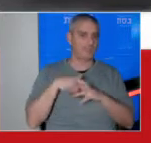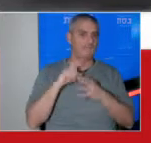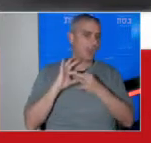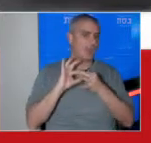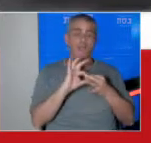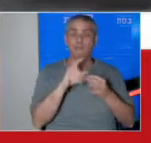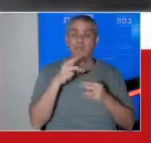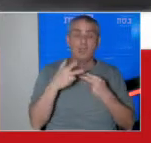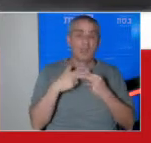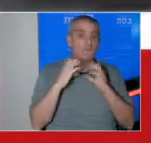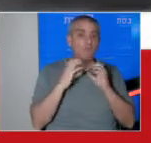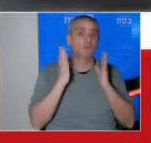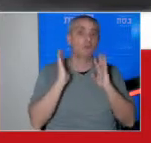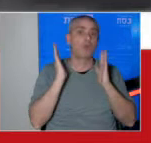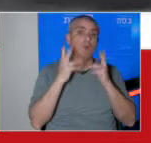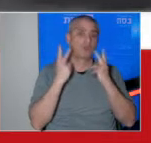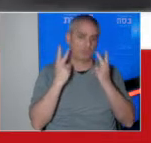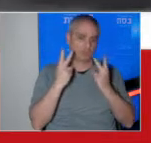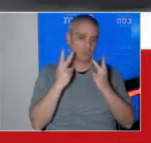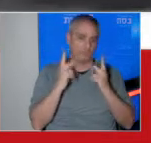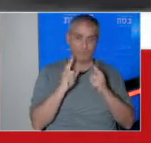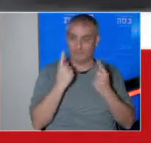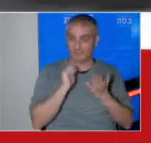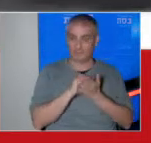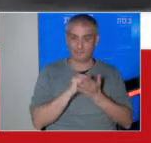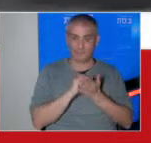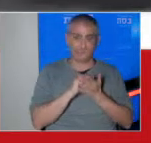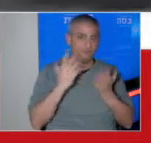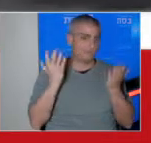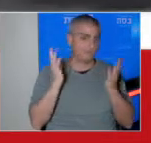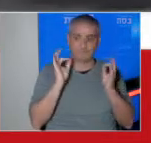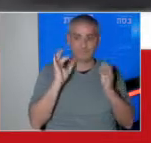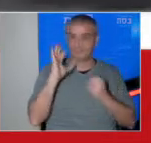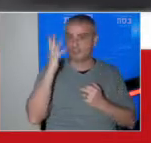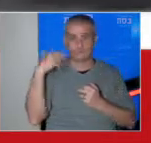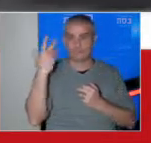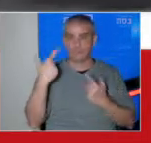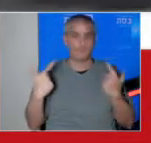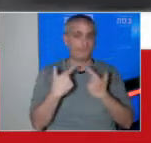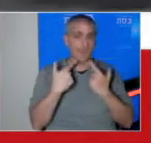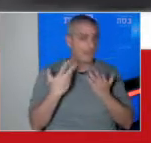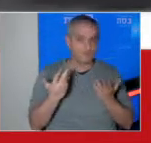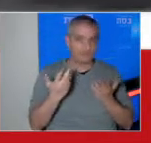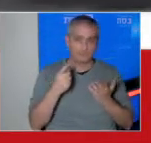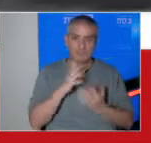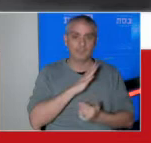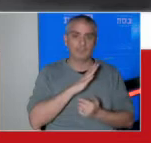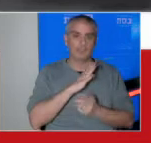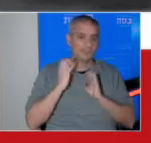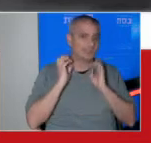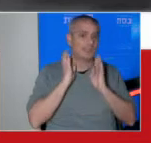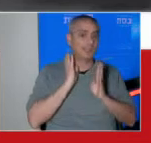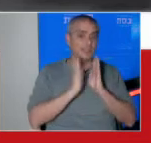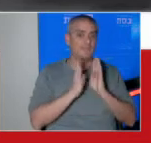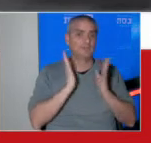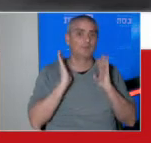הטריטוריאלי. זה קרוב לכביש סופר סופר חשוב, במקרה חלילה, היום לא תהיה, באמת, אבל של מלחמה כלשהי, זה מאיים על ציר תנועה